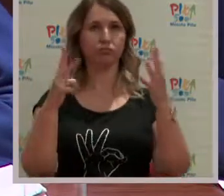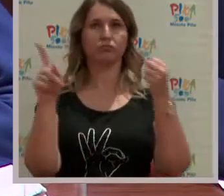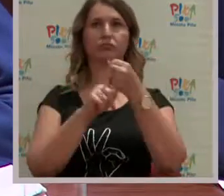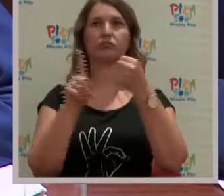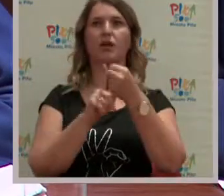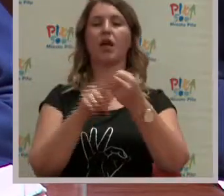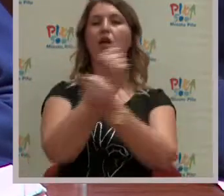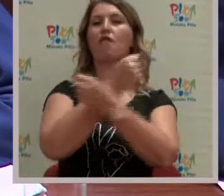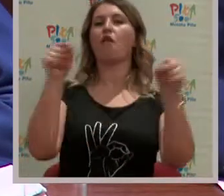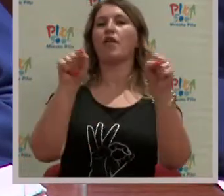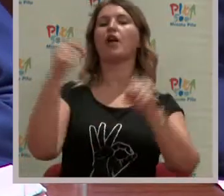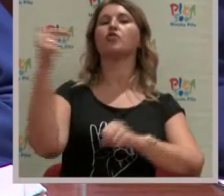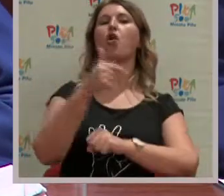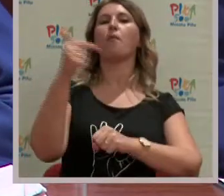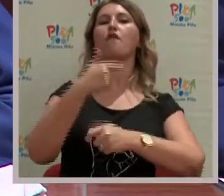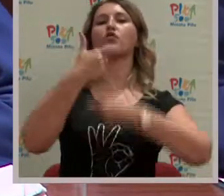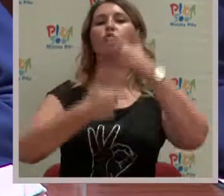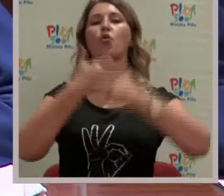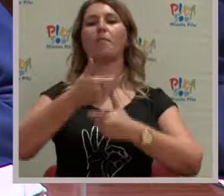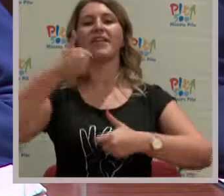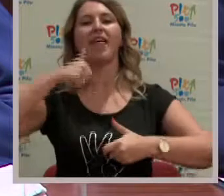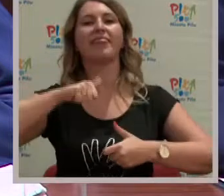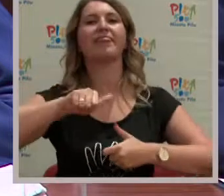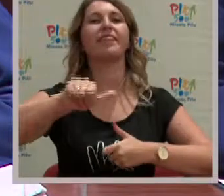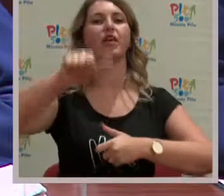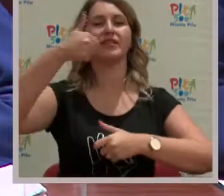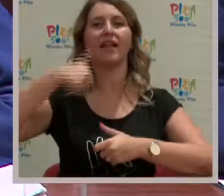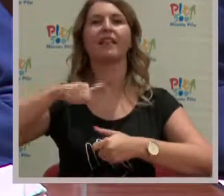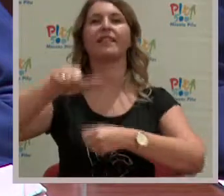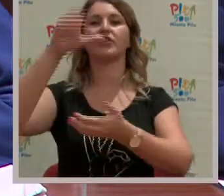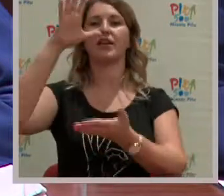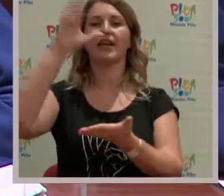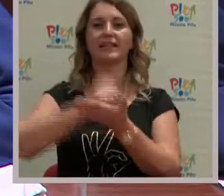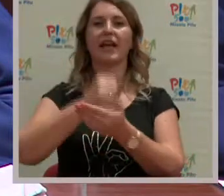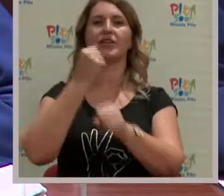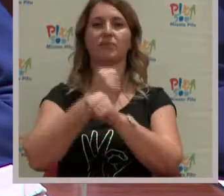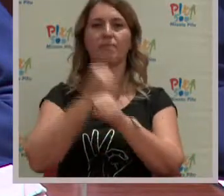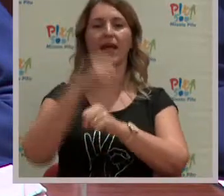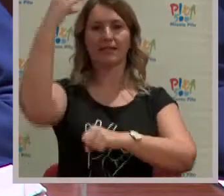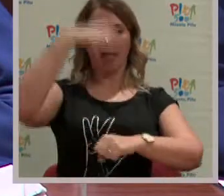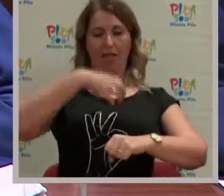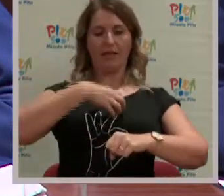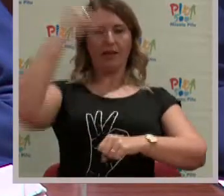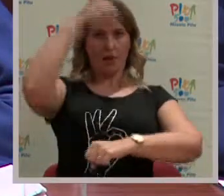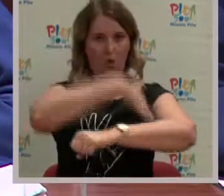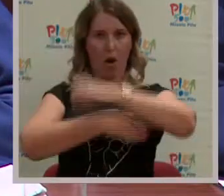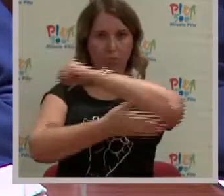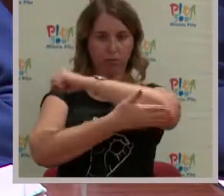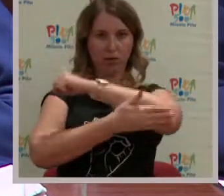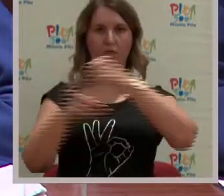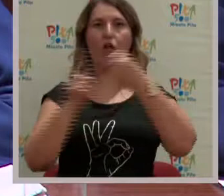Zwolnienia z obowiązku realizacji tygodniowego obowiązkowego wymiaru zajęć dyrektora Szkoły Podstawowej